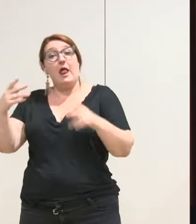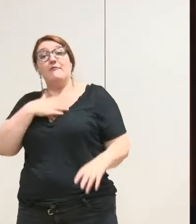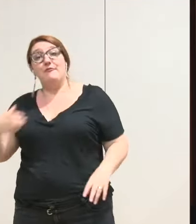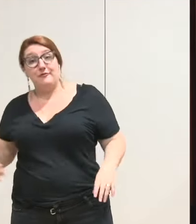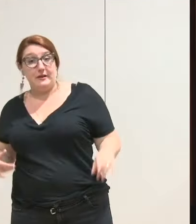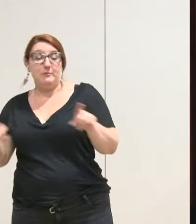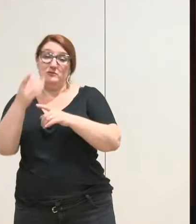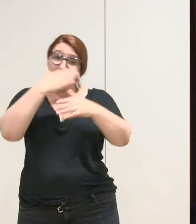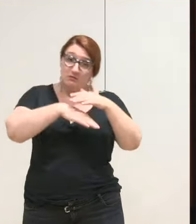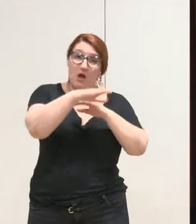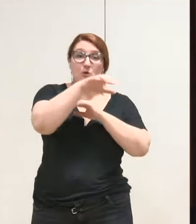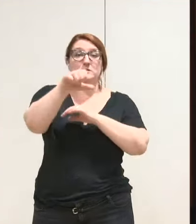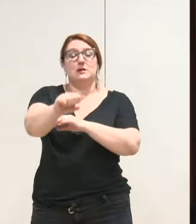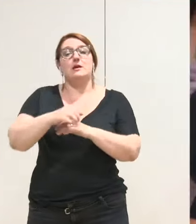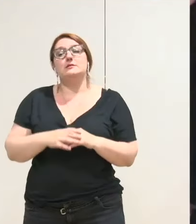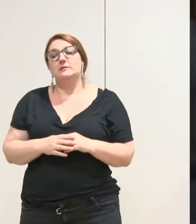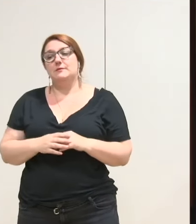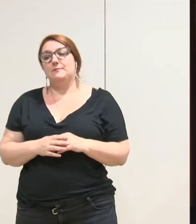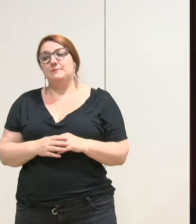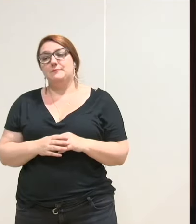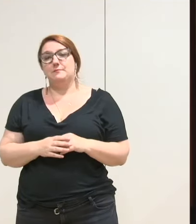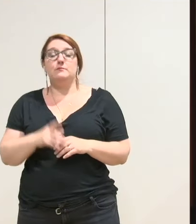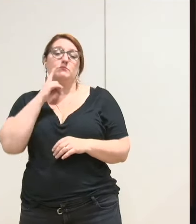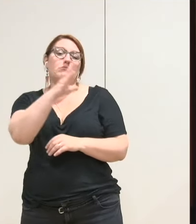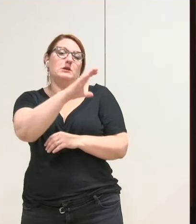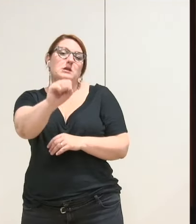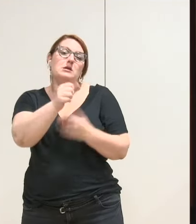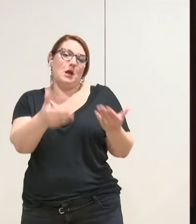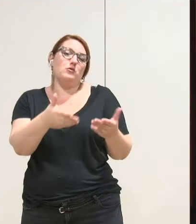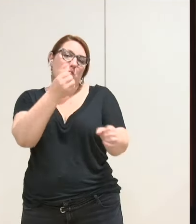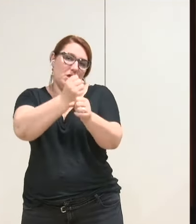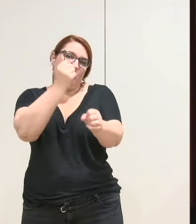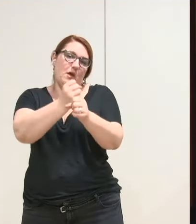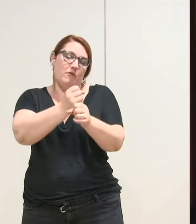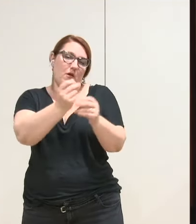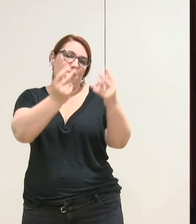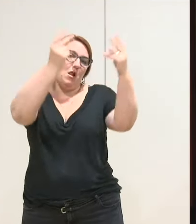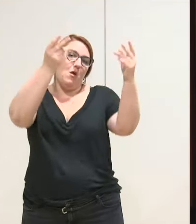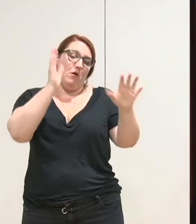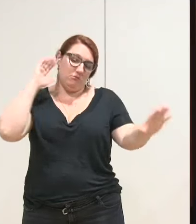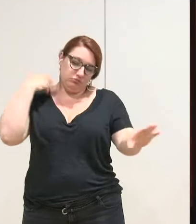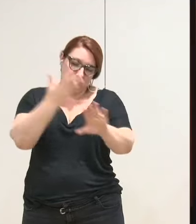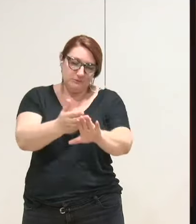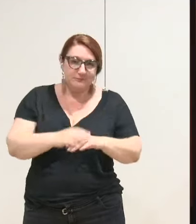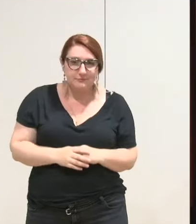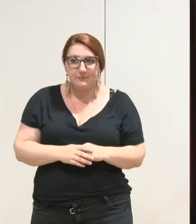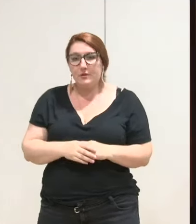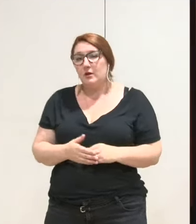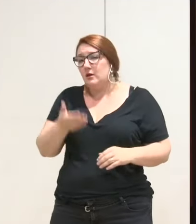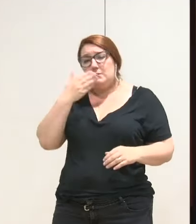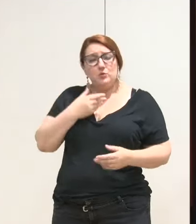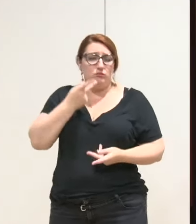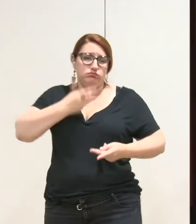en porte jusqu'à ce jour l'essentiel autant le dire immédiatement sur